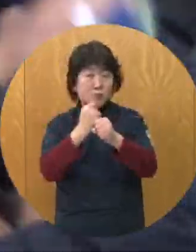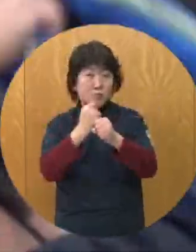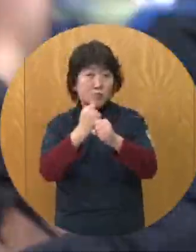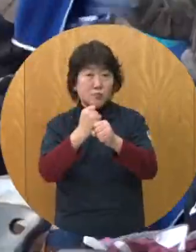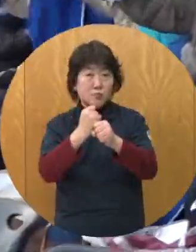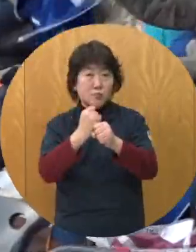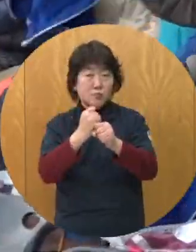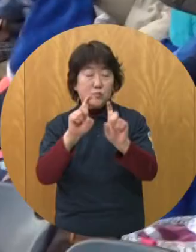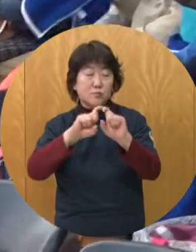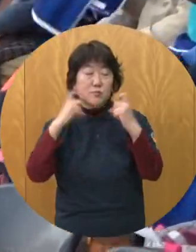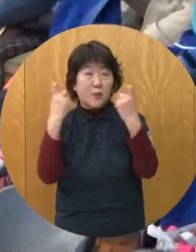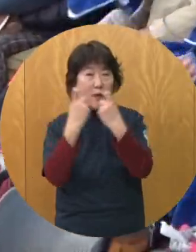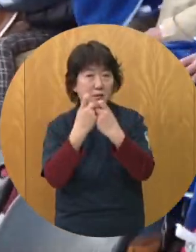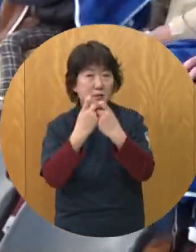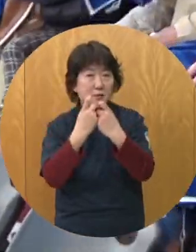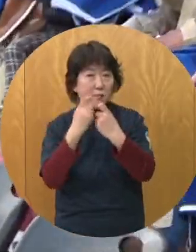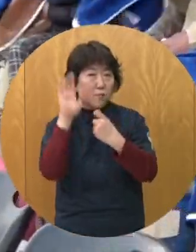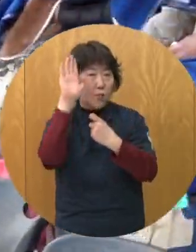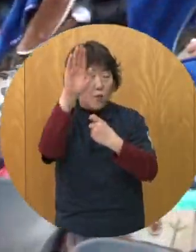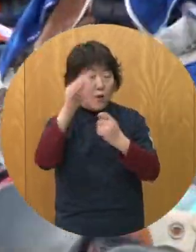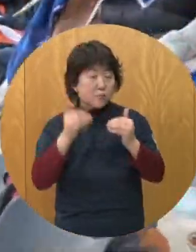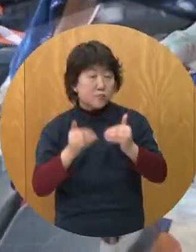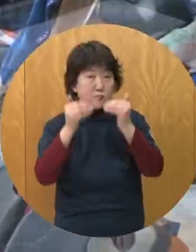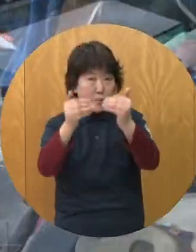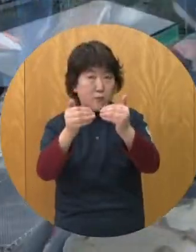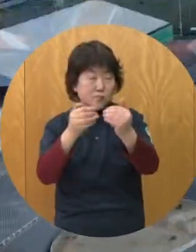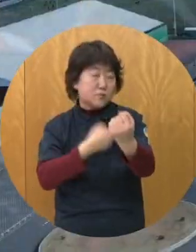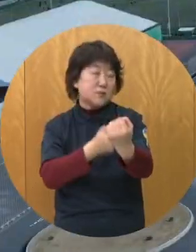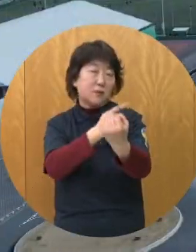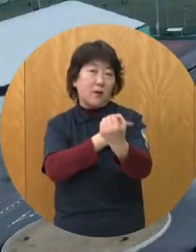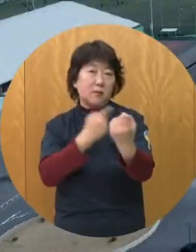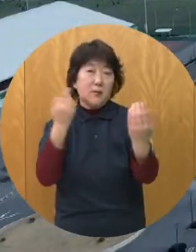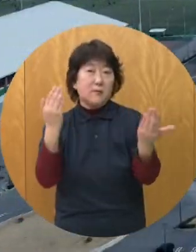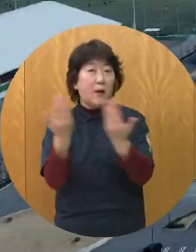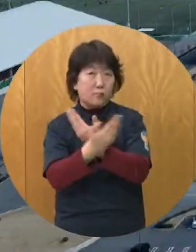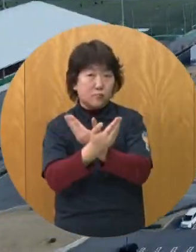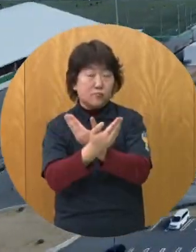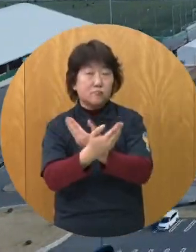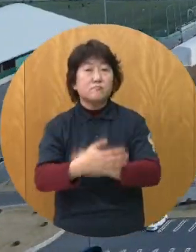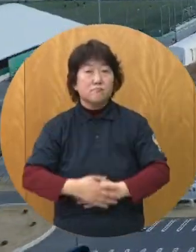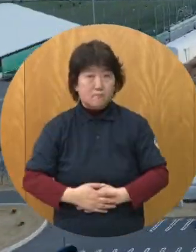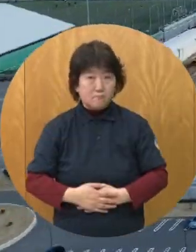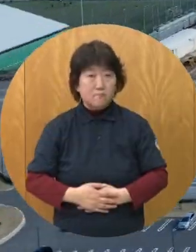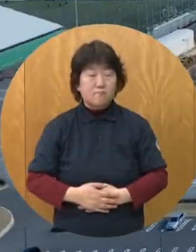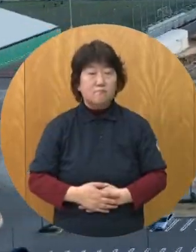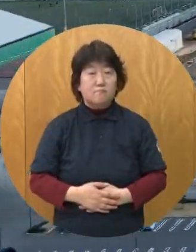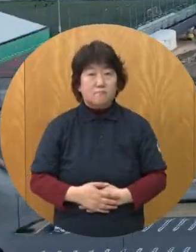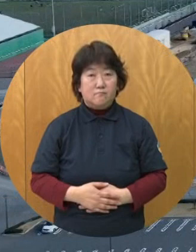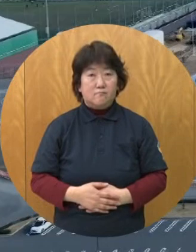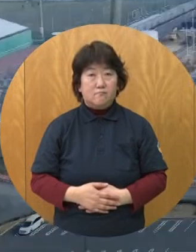そがスタジアムを夢見る姿へと導く原動力となるはずです。